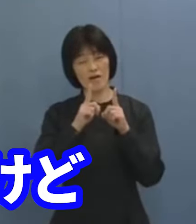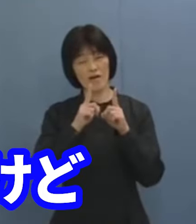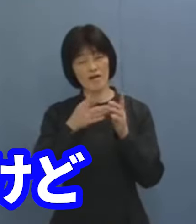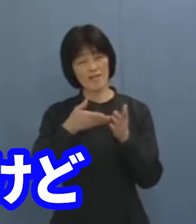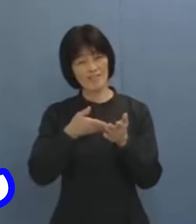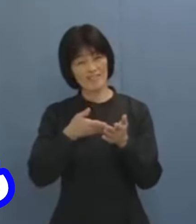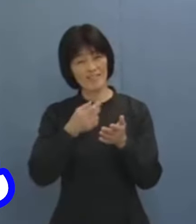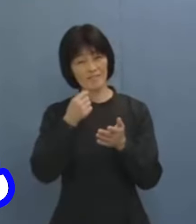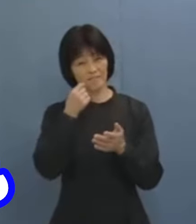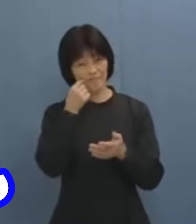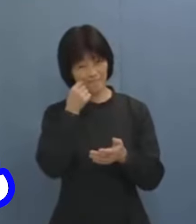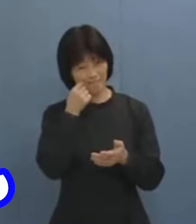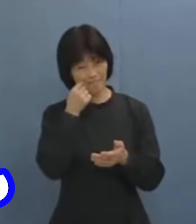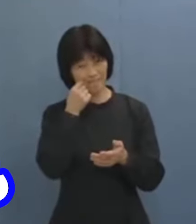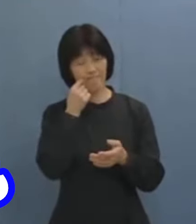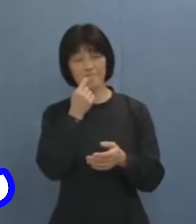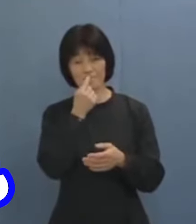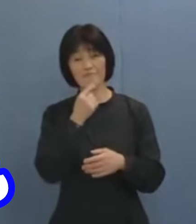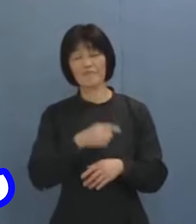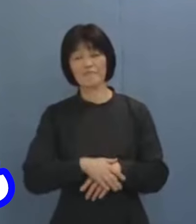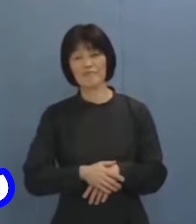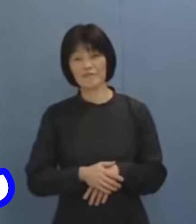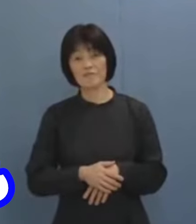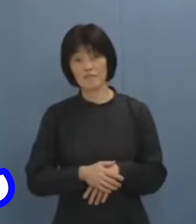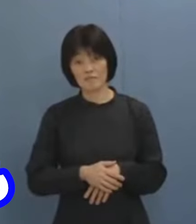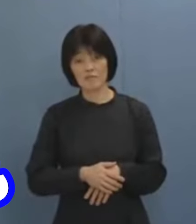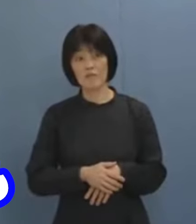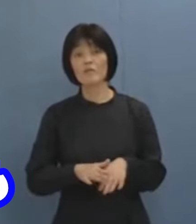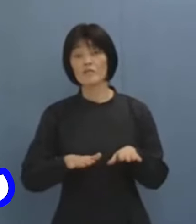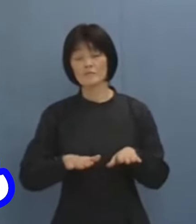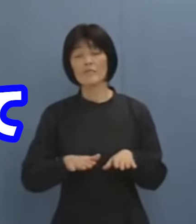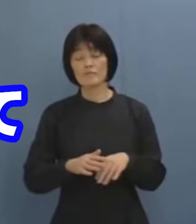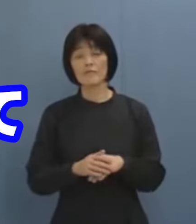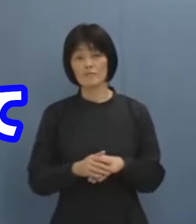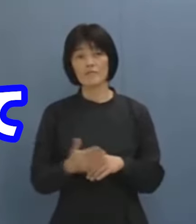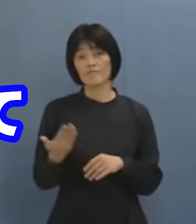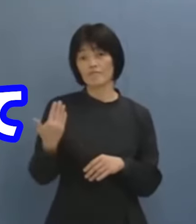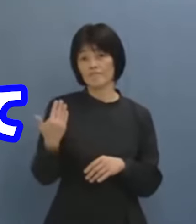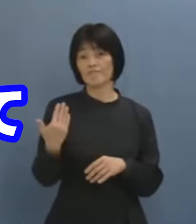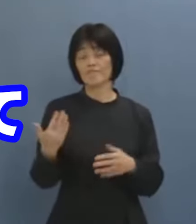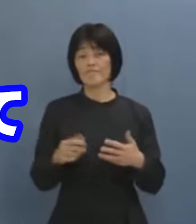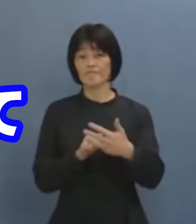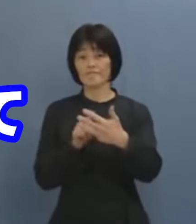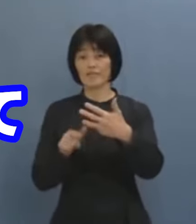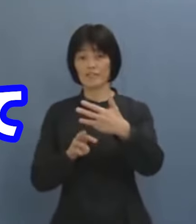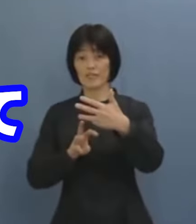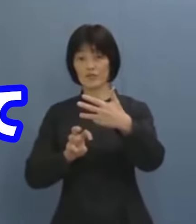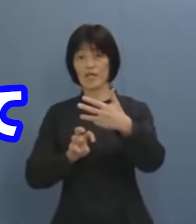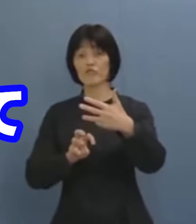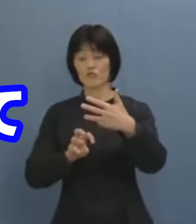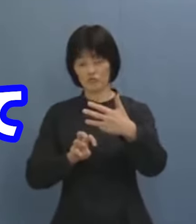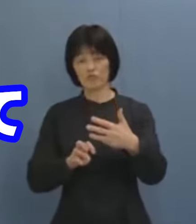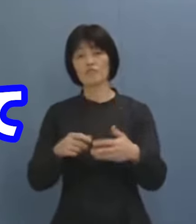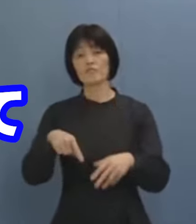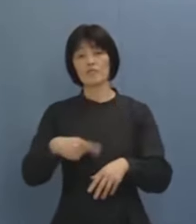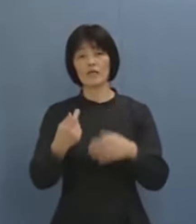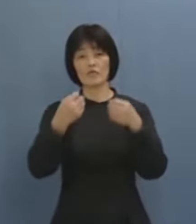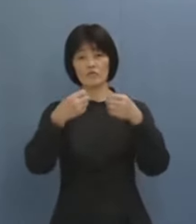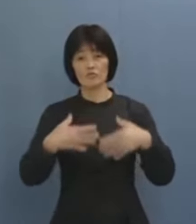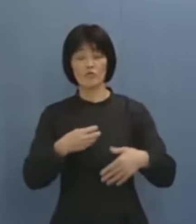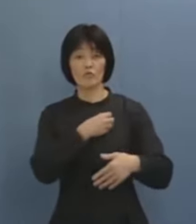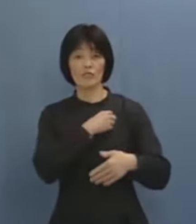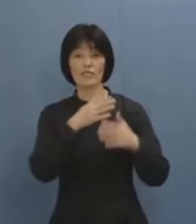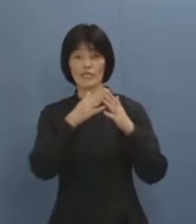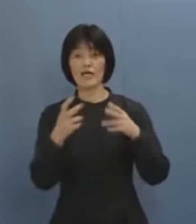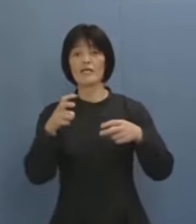ますけど、まあ、今まあ、先日の30日も百条委員会出席させていただいて、で5日